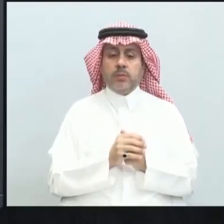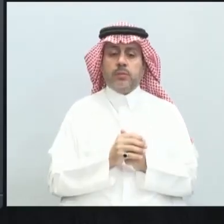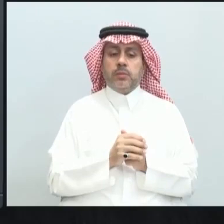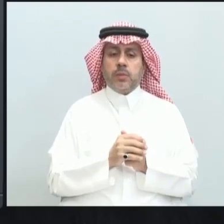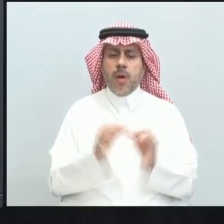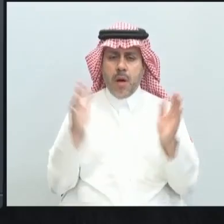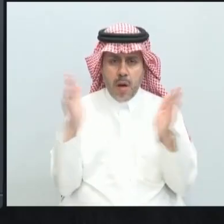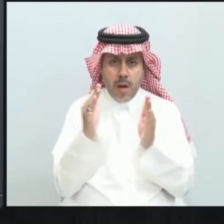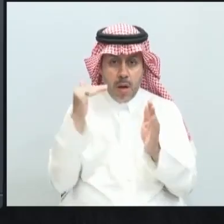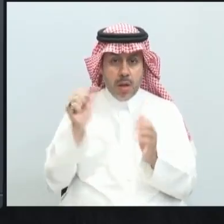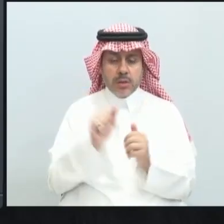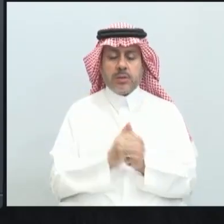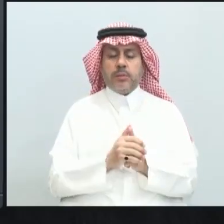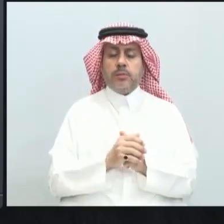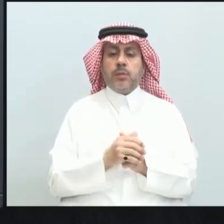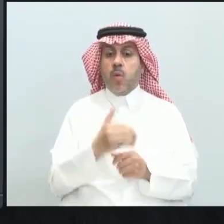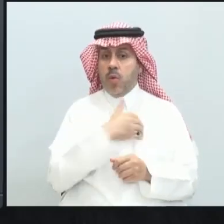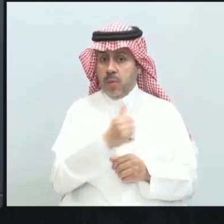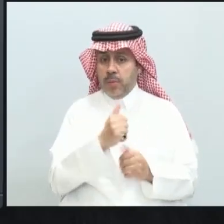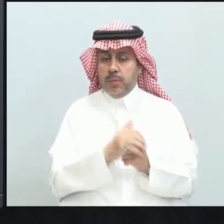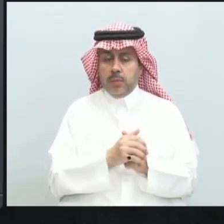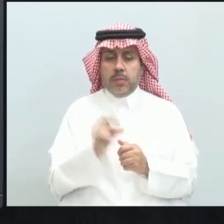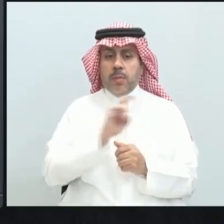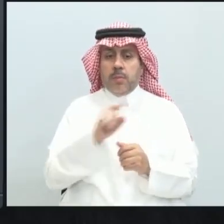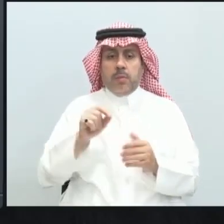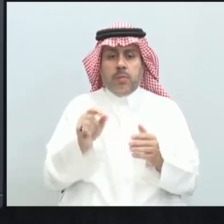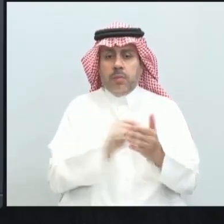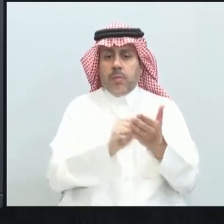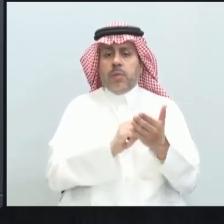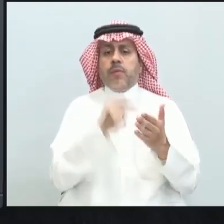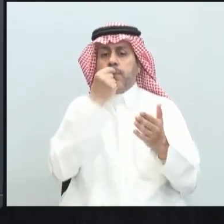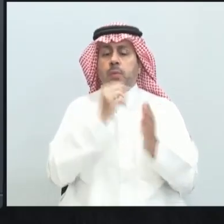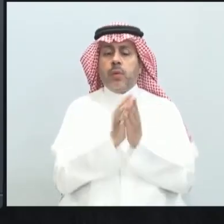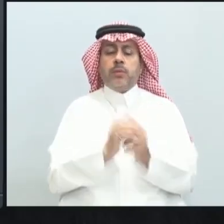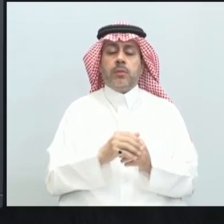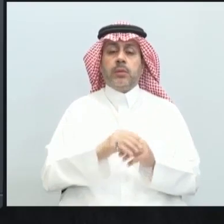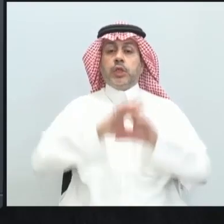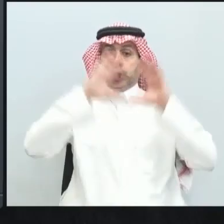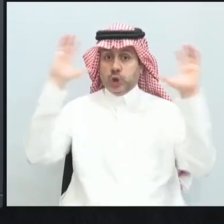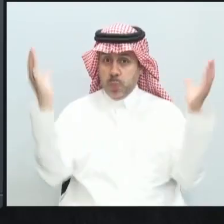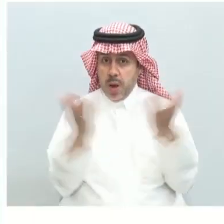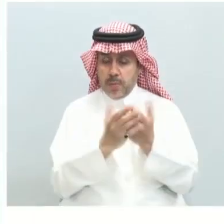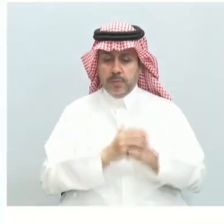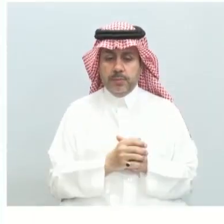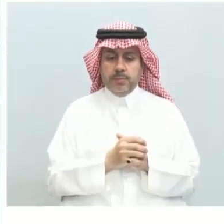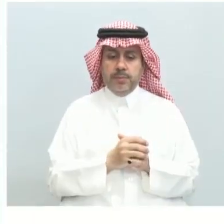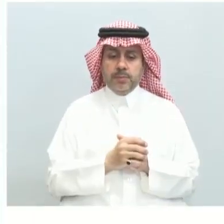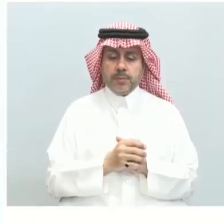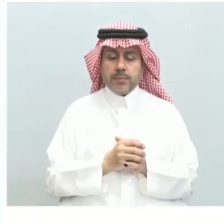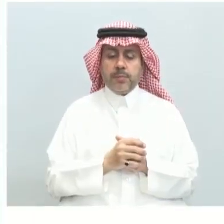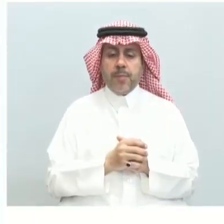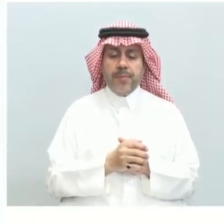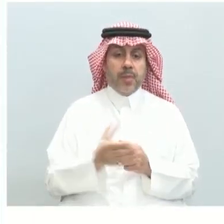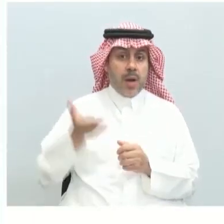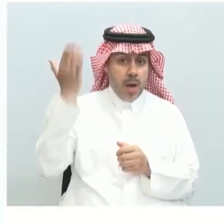وجه الخصوص والتعيين ونؤمن بمن لم يذكر منهم على الاجمال وكذلك من